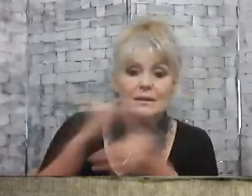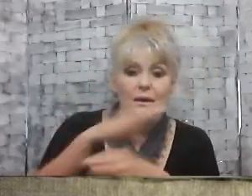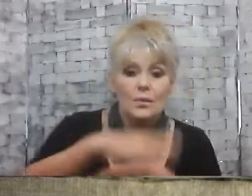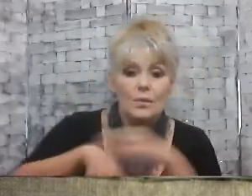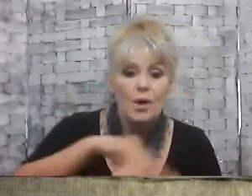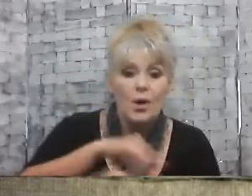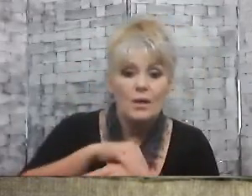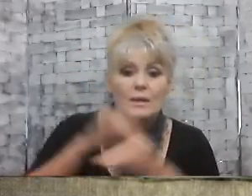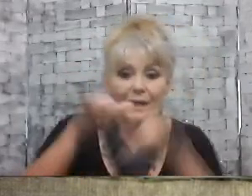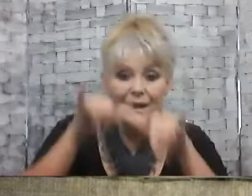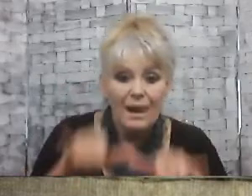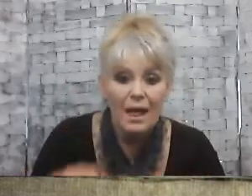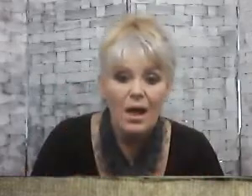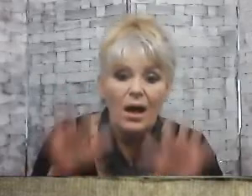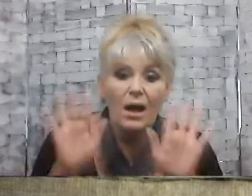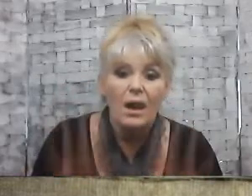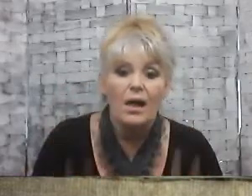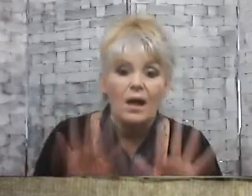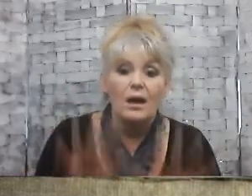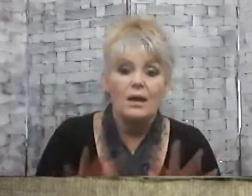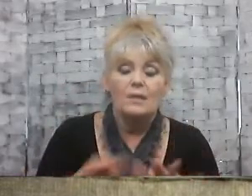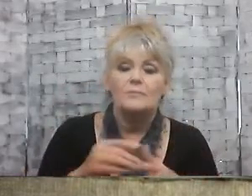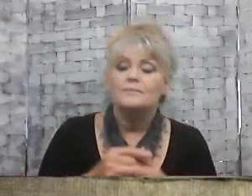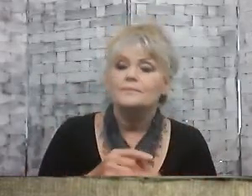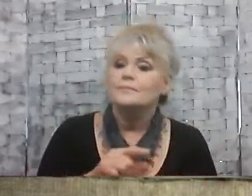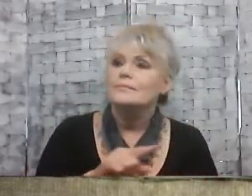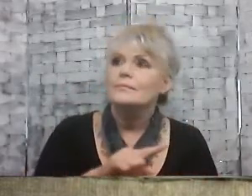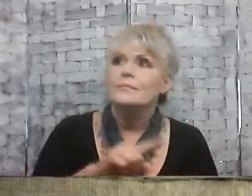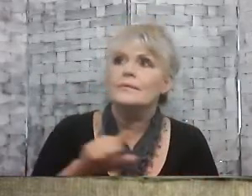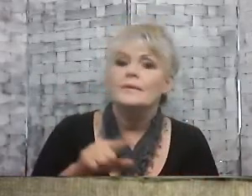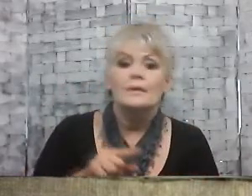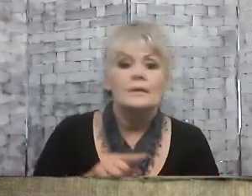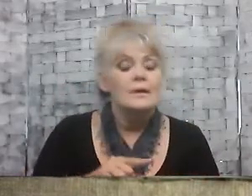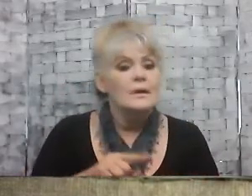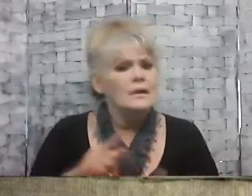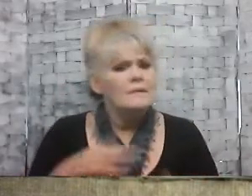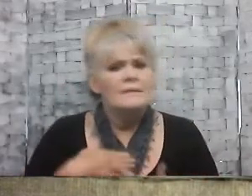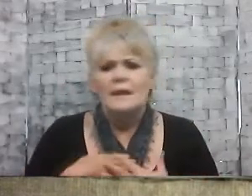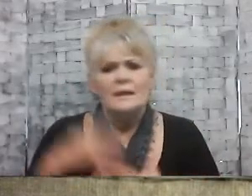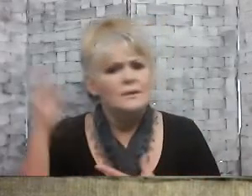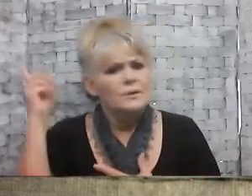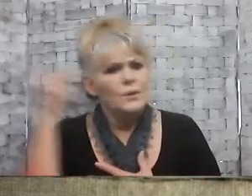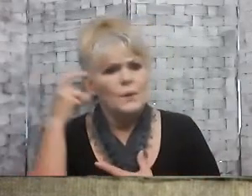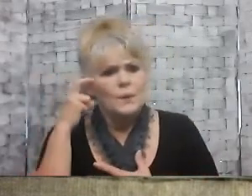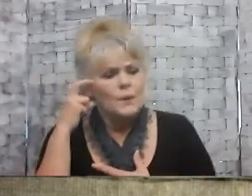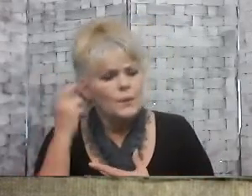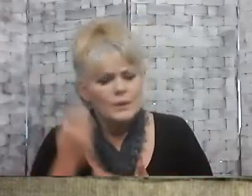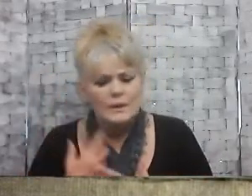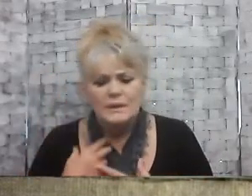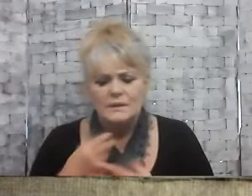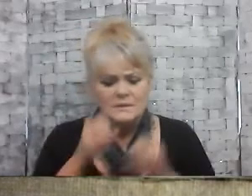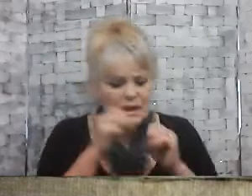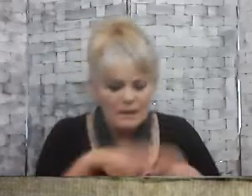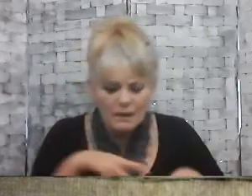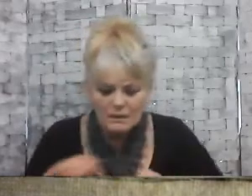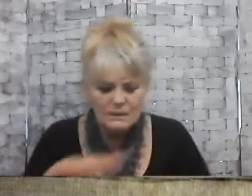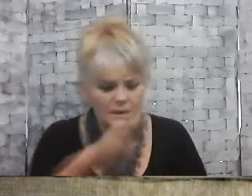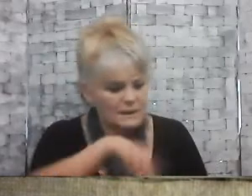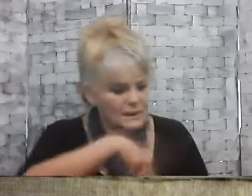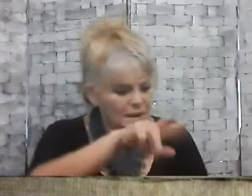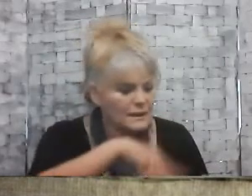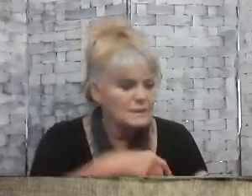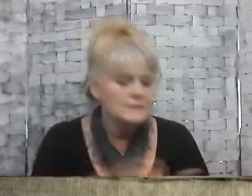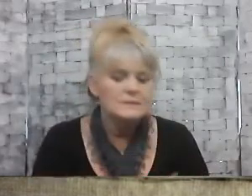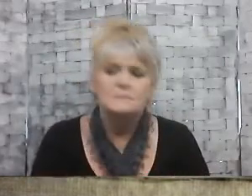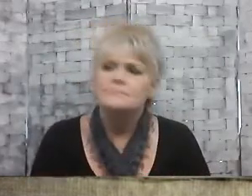die groot woord wat mense gebruik, die dispensasie van die Heilige Gees. Wat ek gehoor het, toe ek altyd